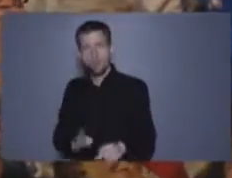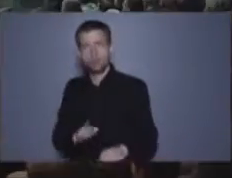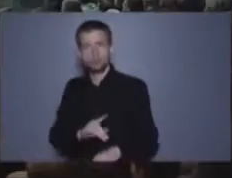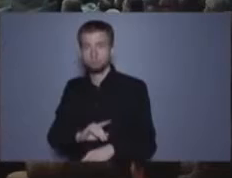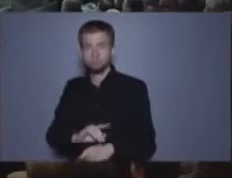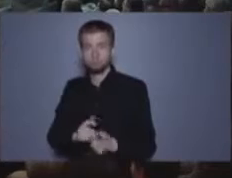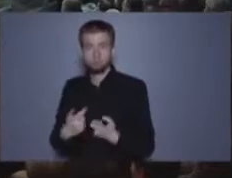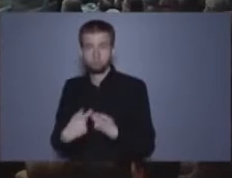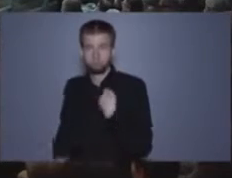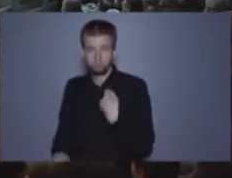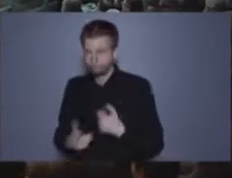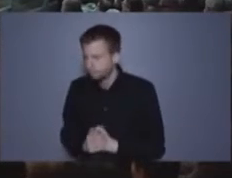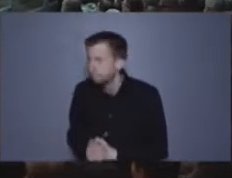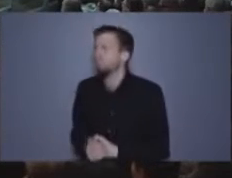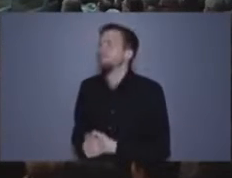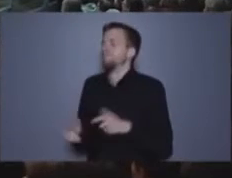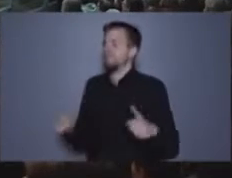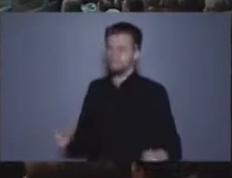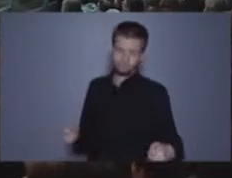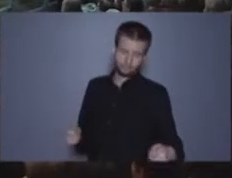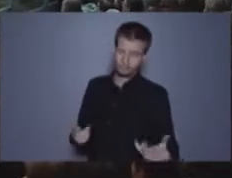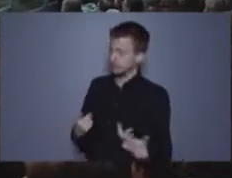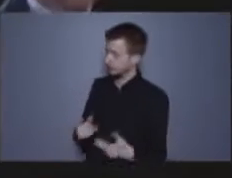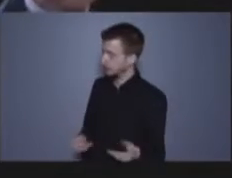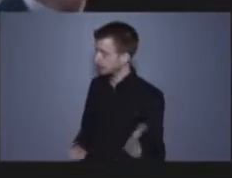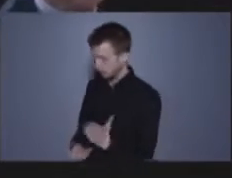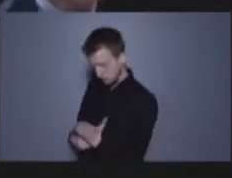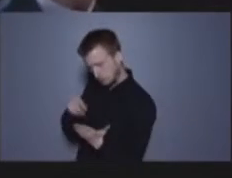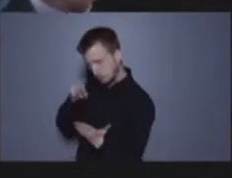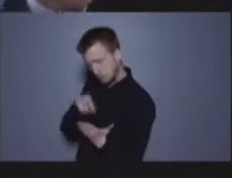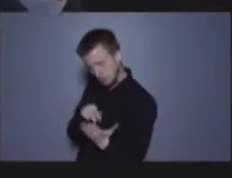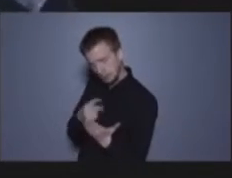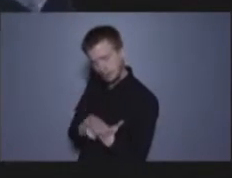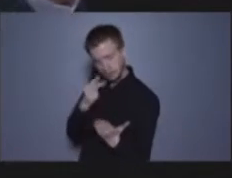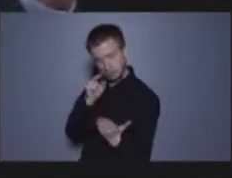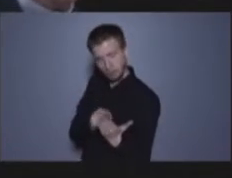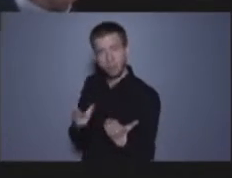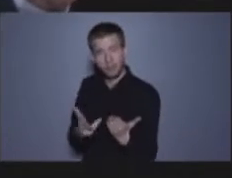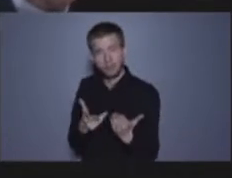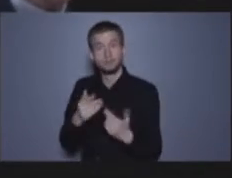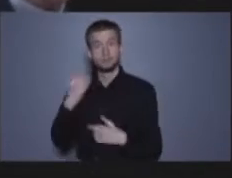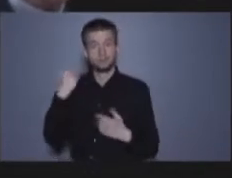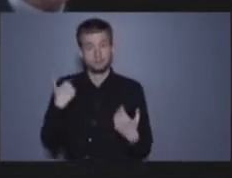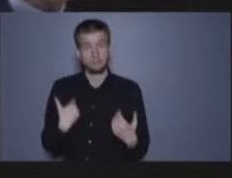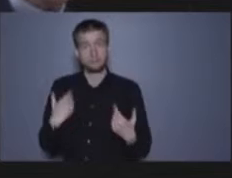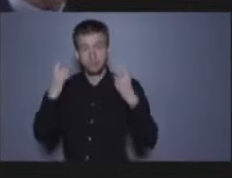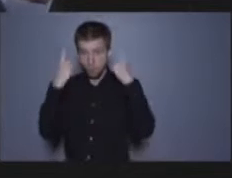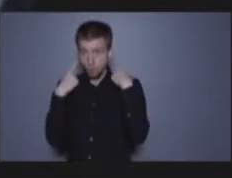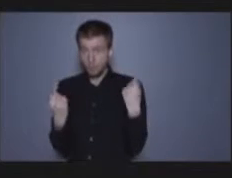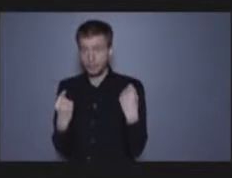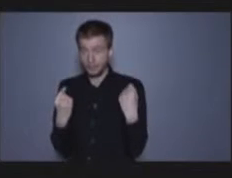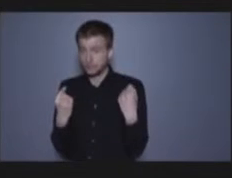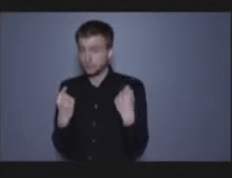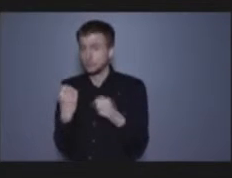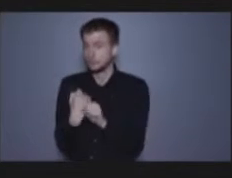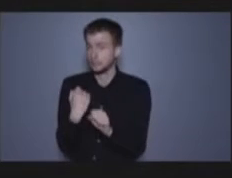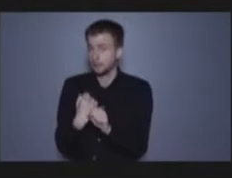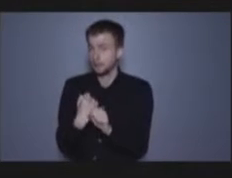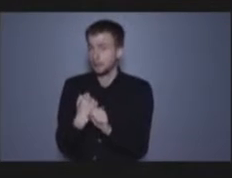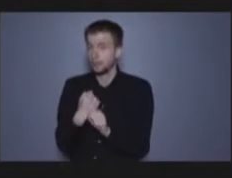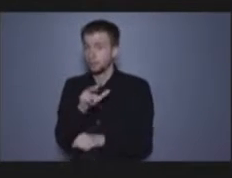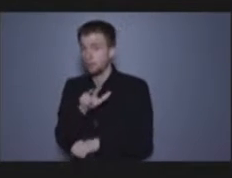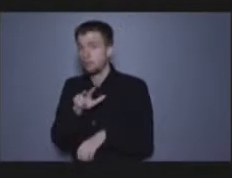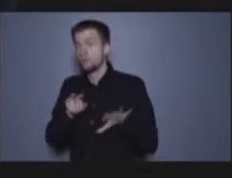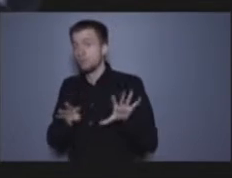eh bien, il saura que Mme Le Pen a prévu, elle, que vous travaillerez 39, pas payé